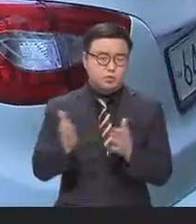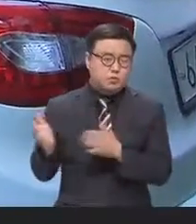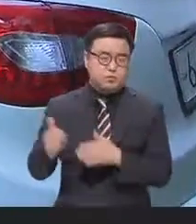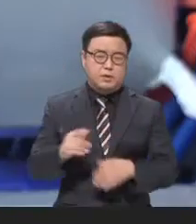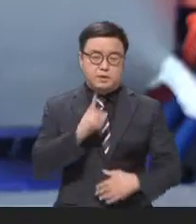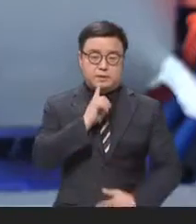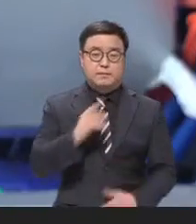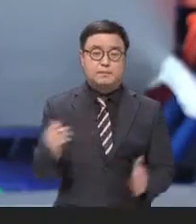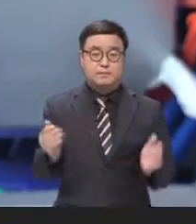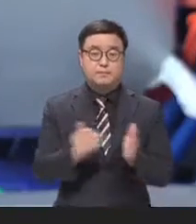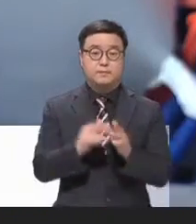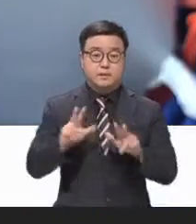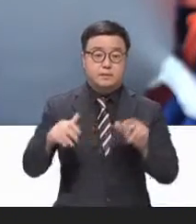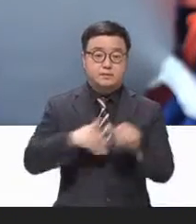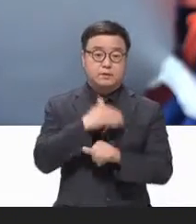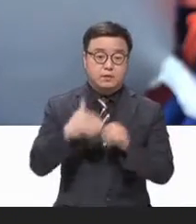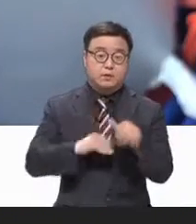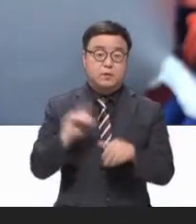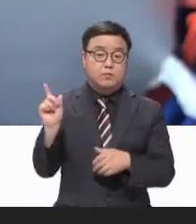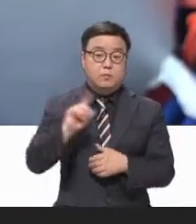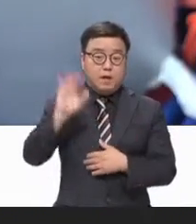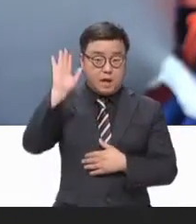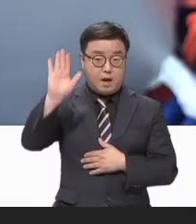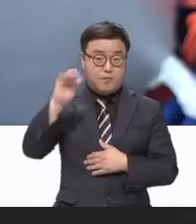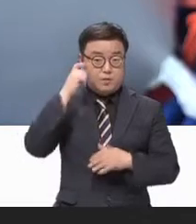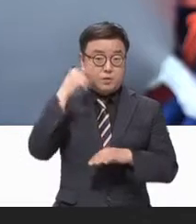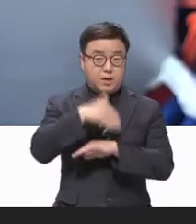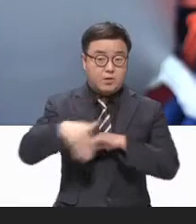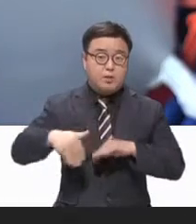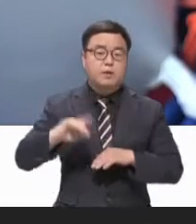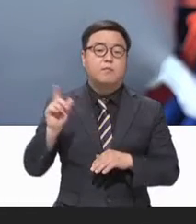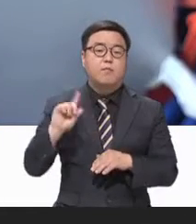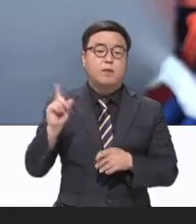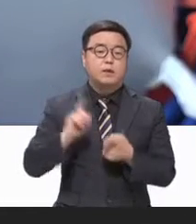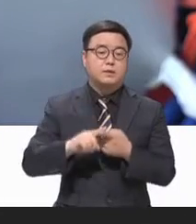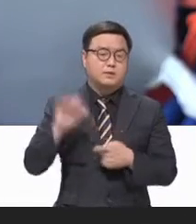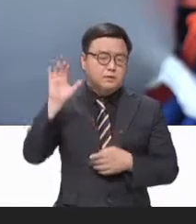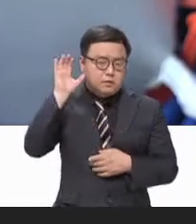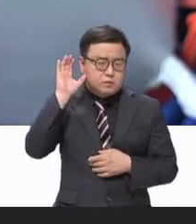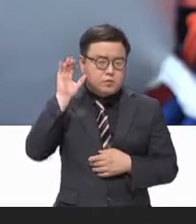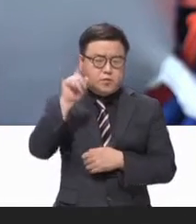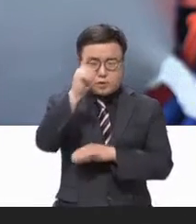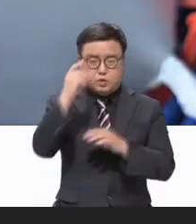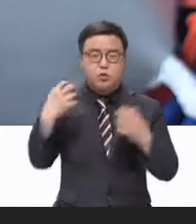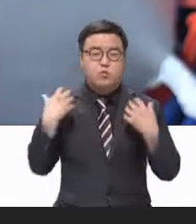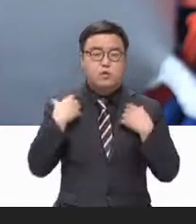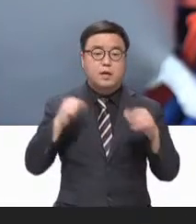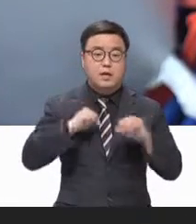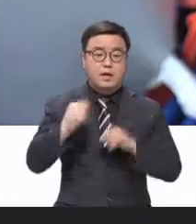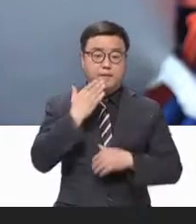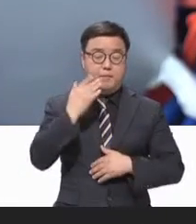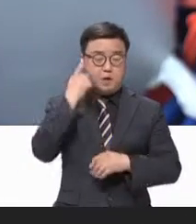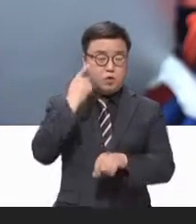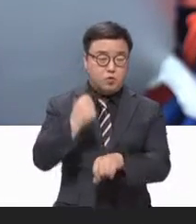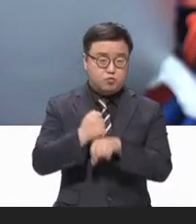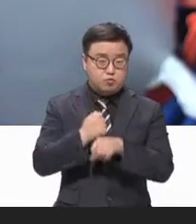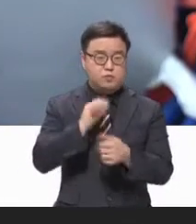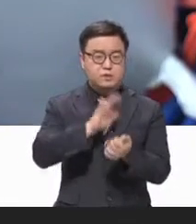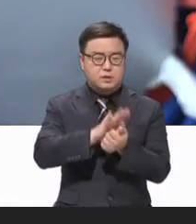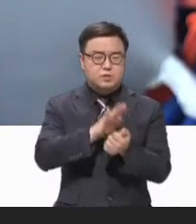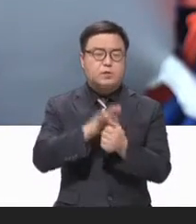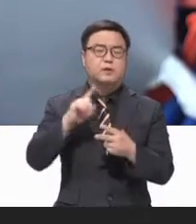방침입니다. 현재 상황이 어떻고 앞으로 계획이 무엇인가를 청취를 하고 정부로서 할 수 있는 연구개발 지원이라든가 뭐